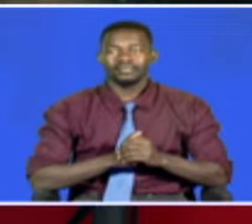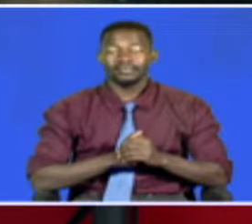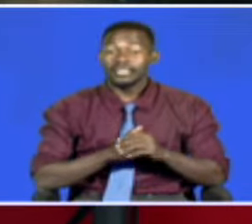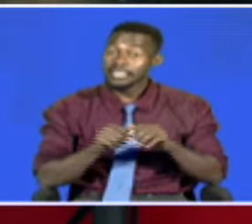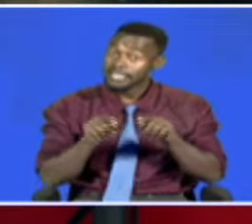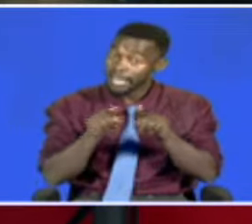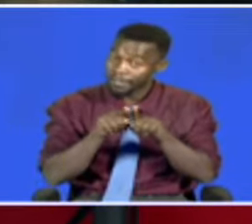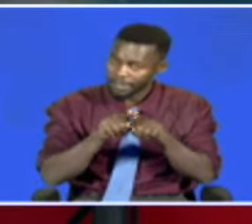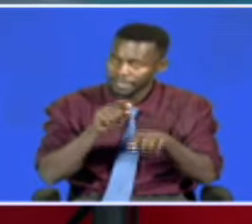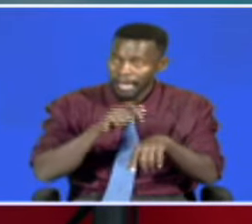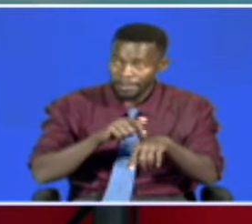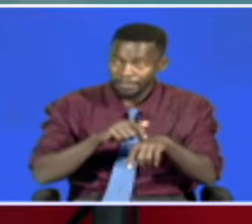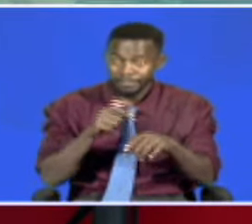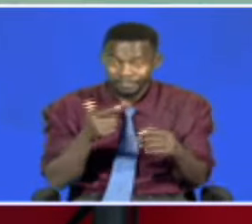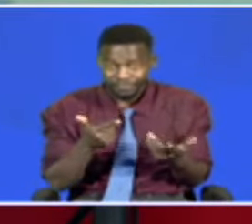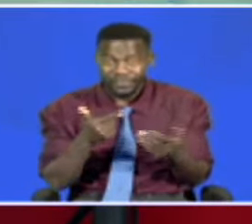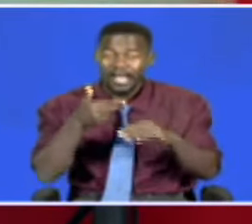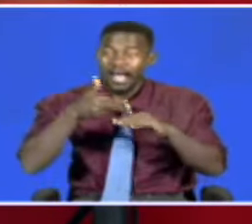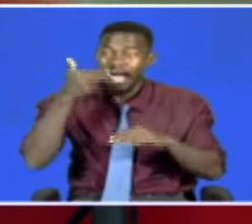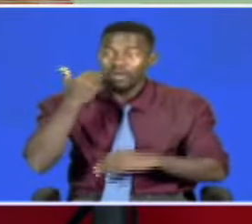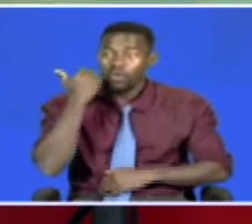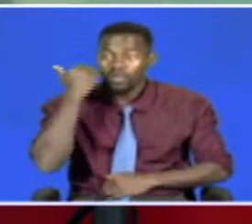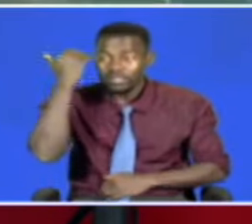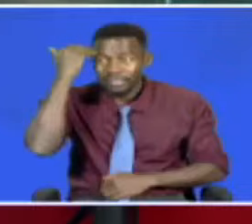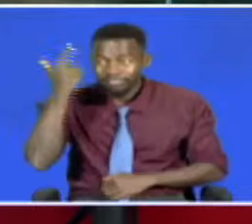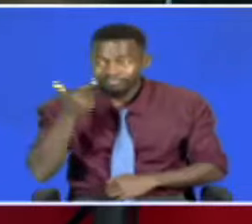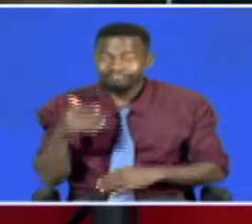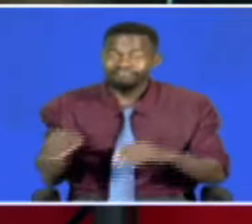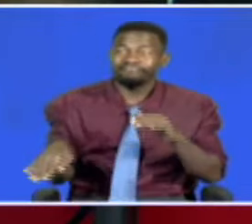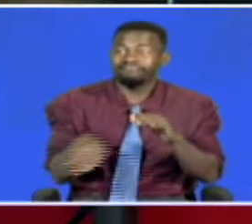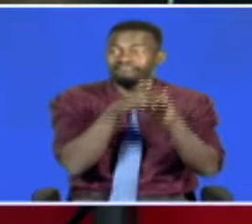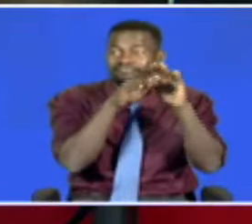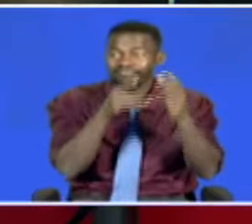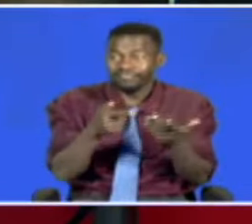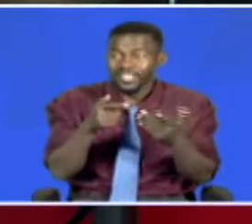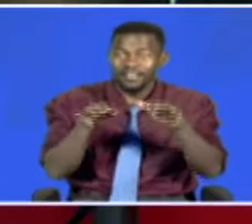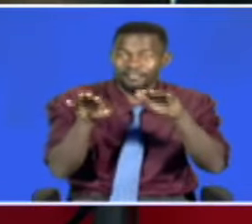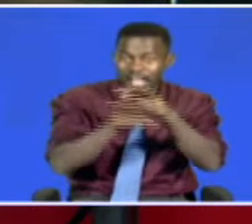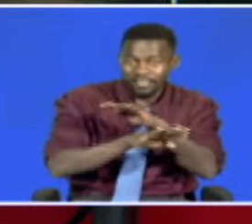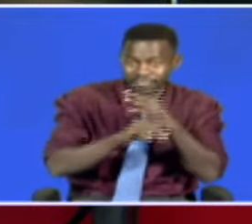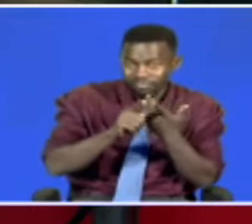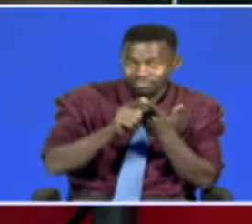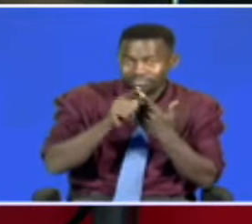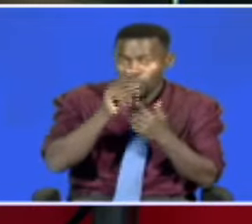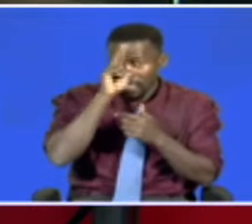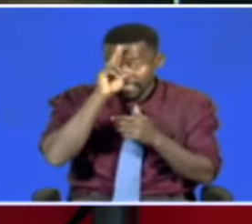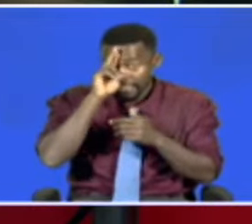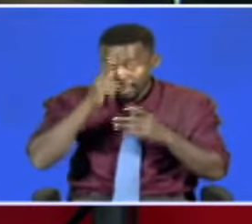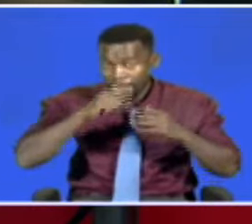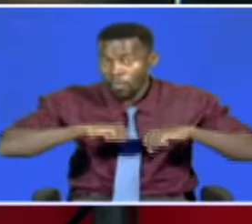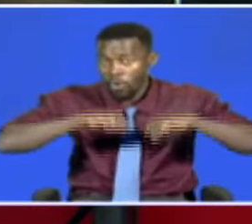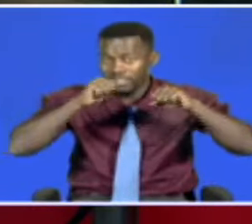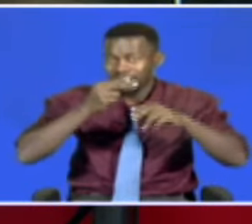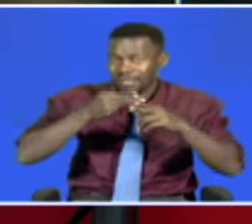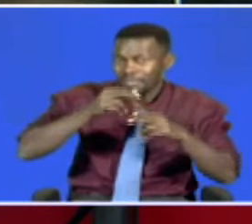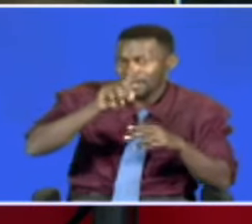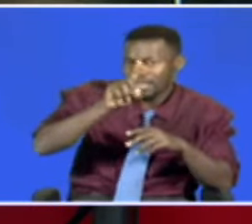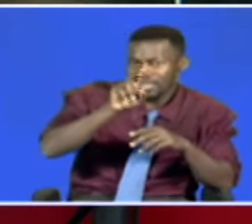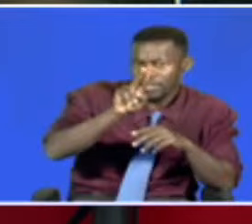Wakati hayo ya kijiri, Mahakama Kuu imetupilia mbali uamuzi wa kaimu Inspector Generali wa polisi Douglas Kanja wa